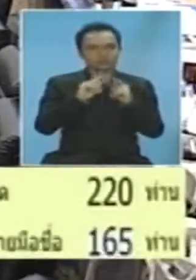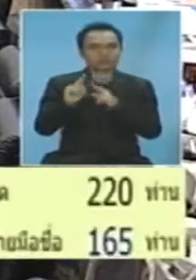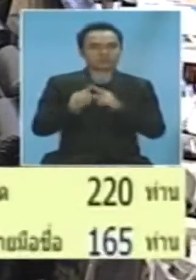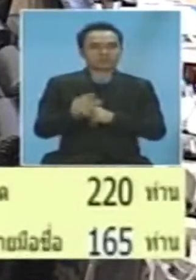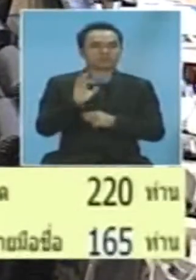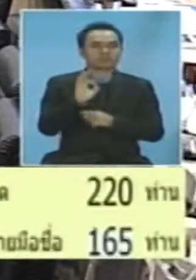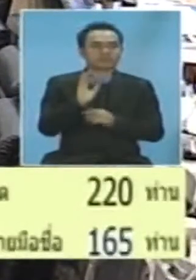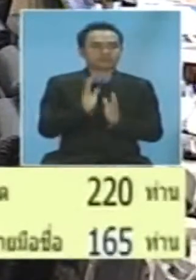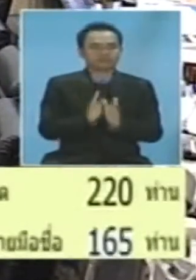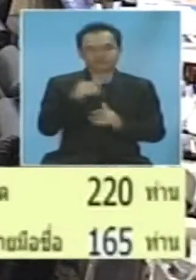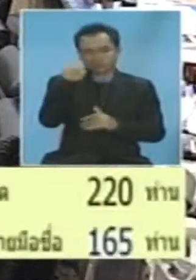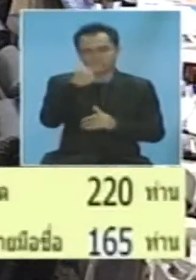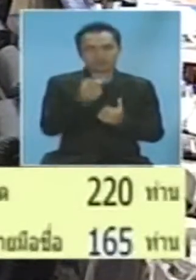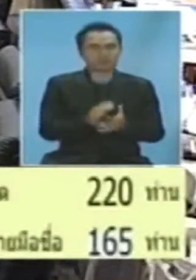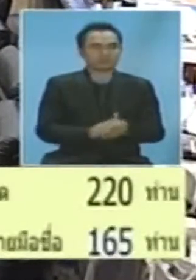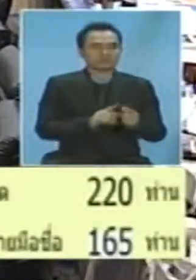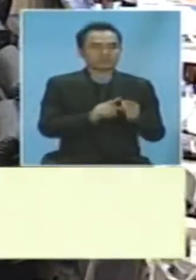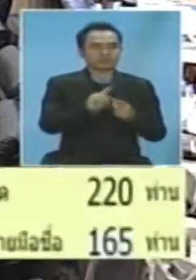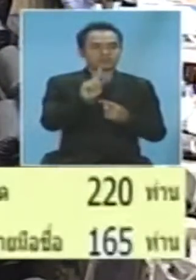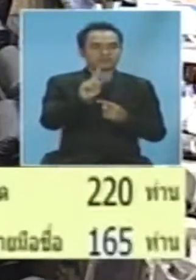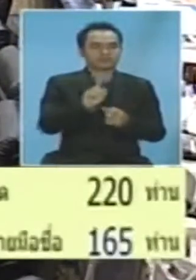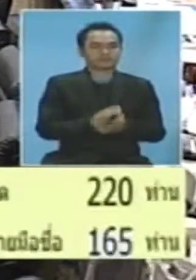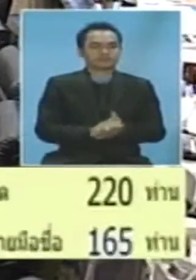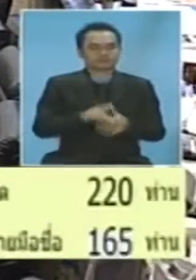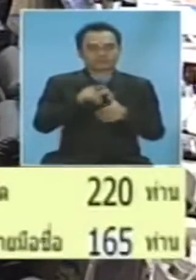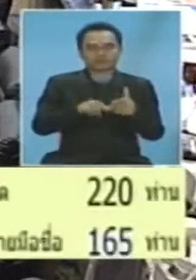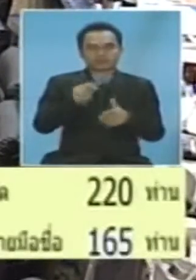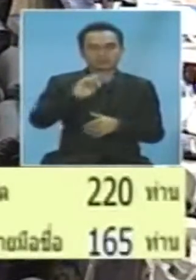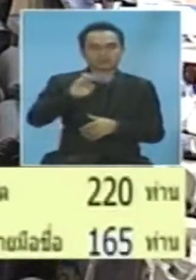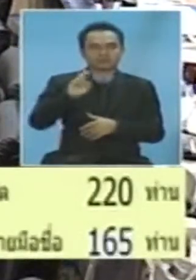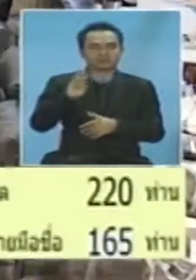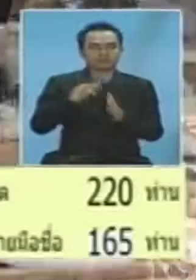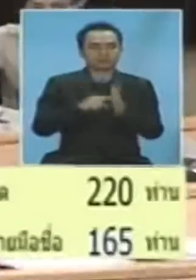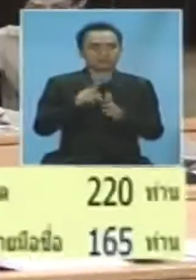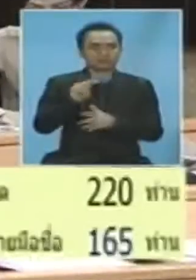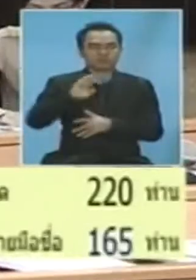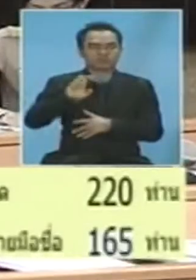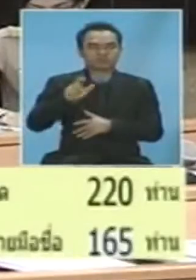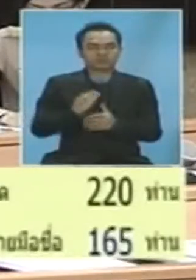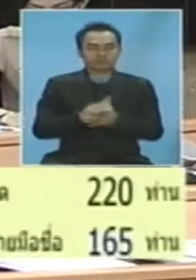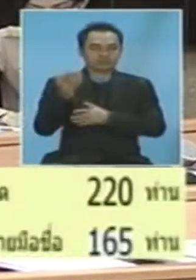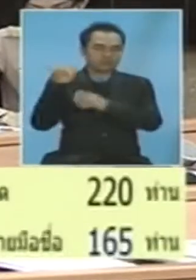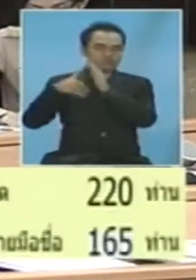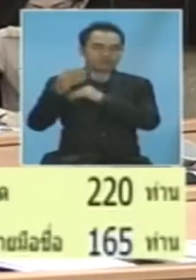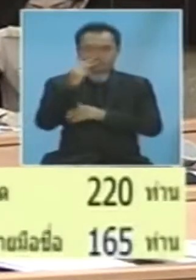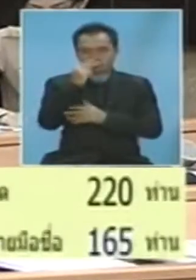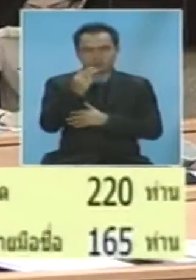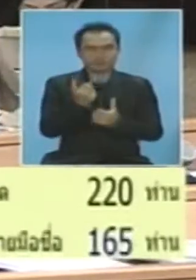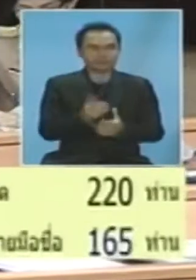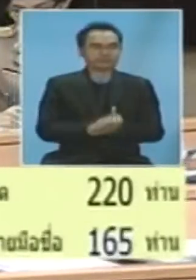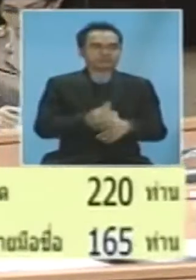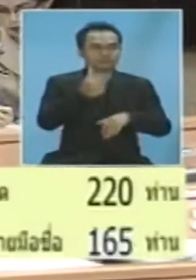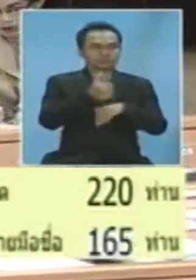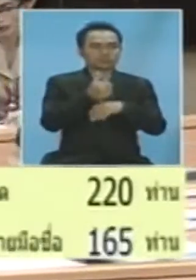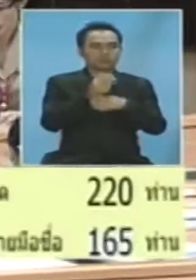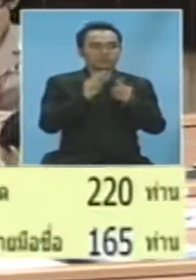ดังนี้1นายนิวัฒน์ธรรมรงค์บุญทรงไพศาลอดีต